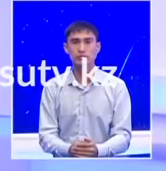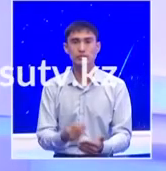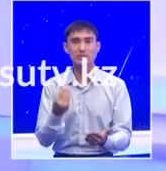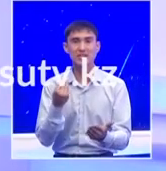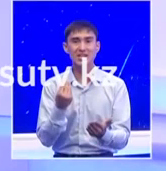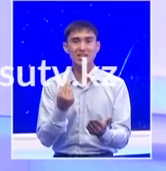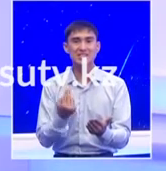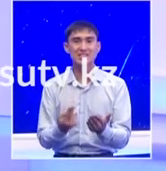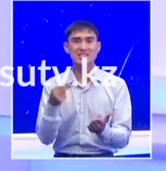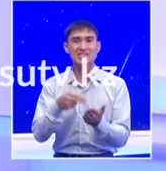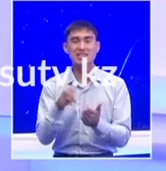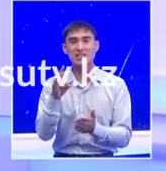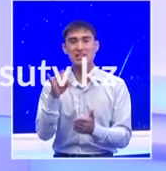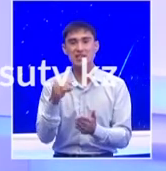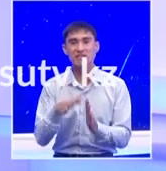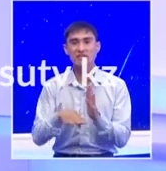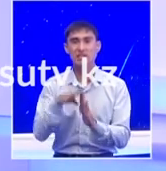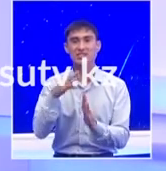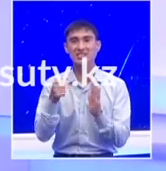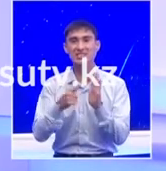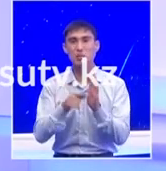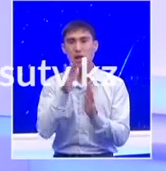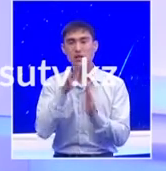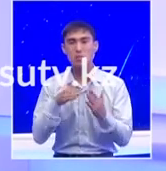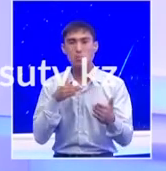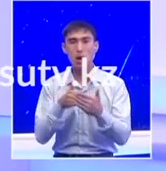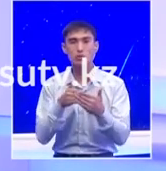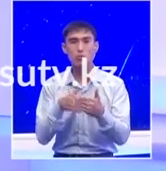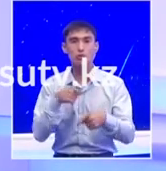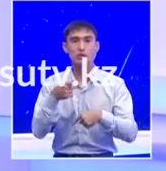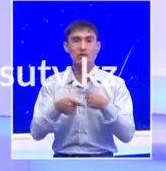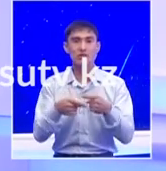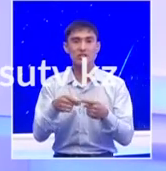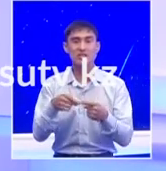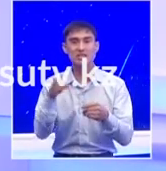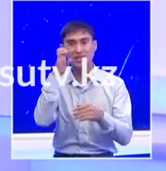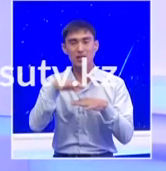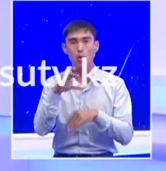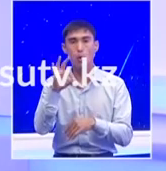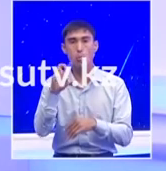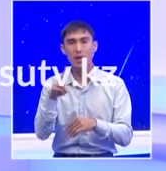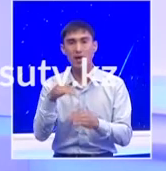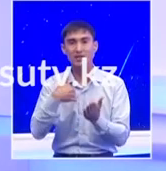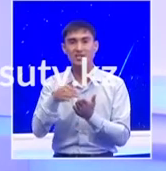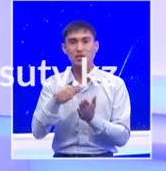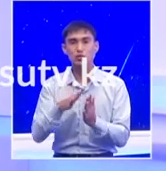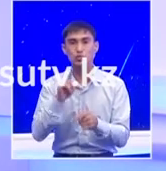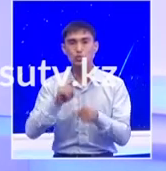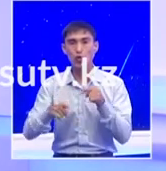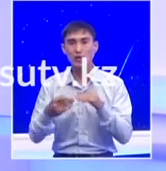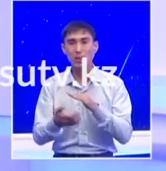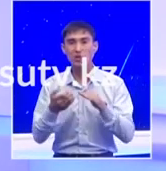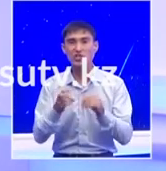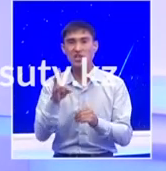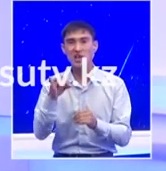Цены на нефть выросли до 7-летнего максимума после того, как страны ОПЕК отказались ускорить планы по увеличению добычи нефти.